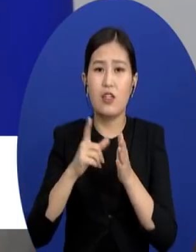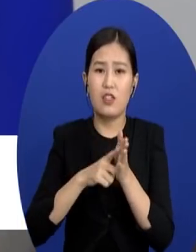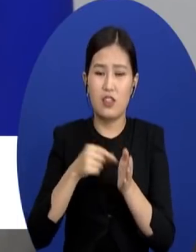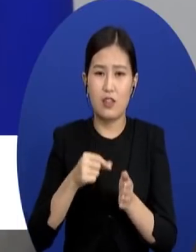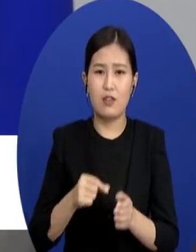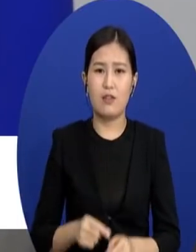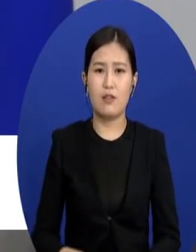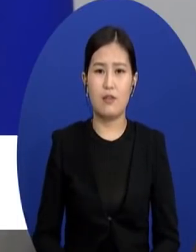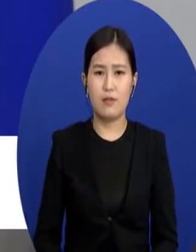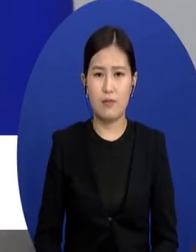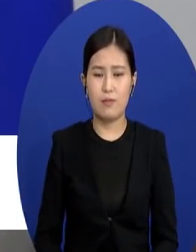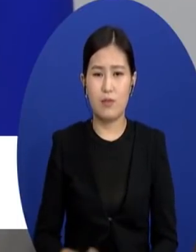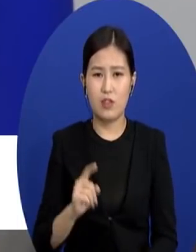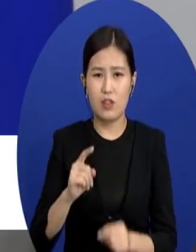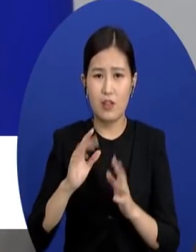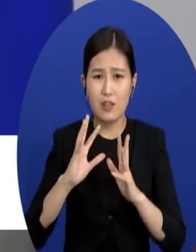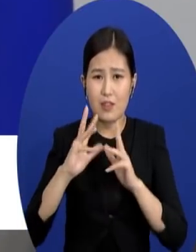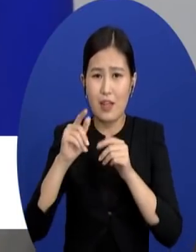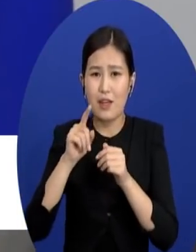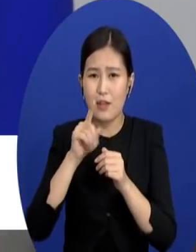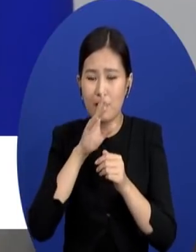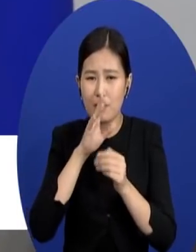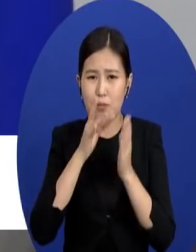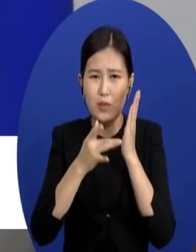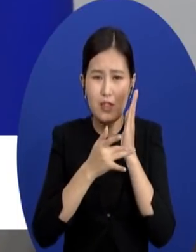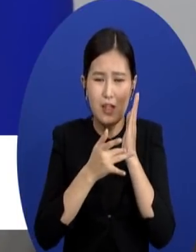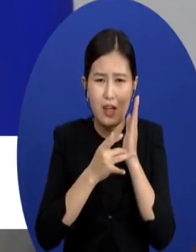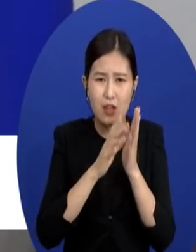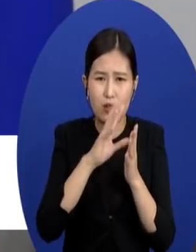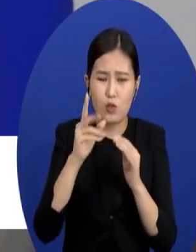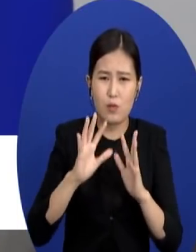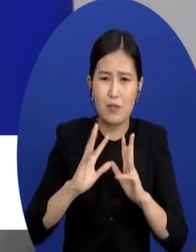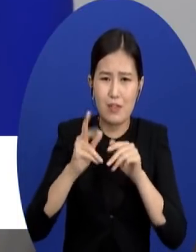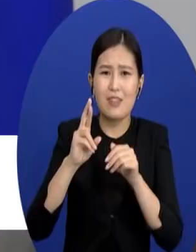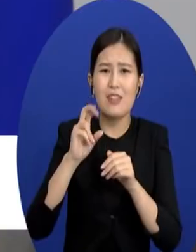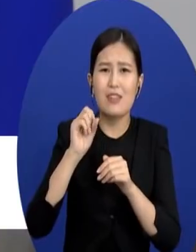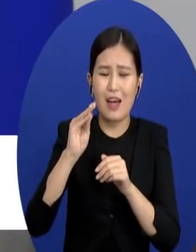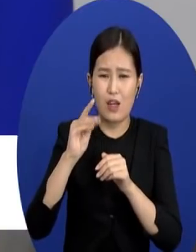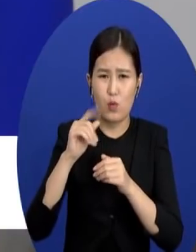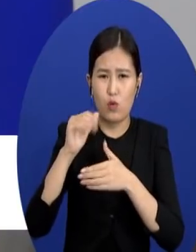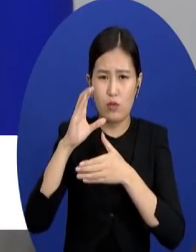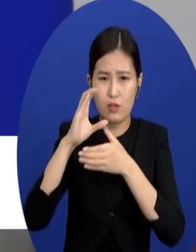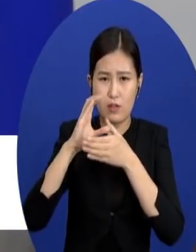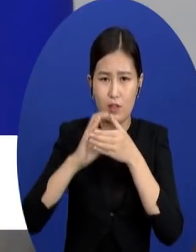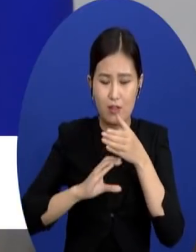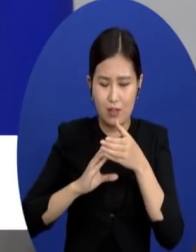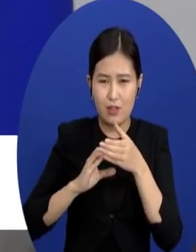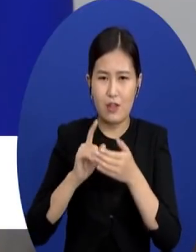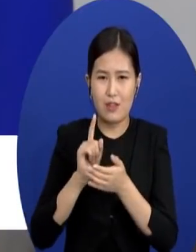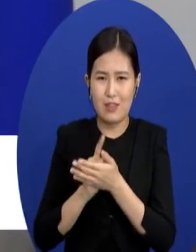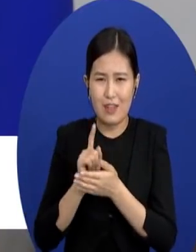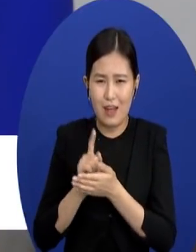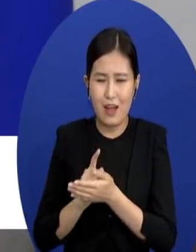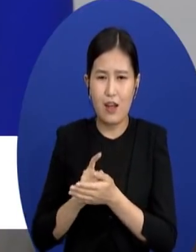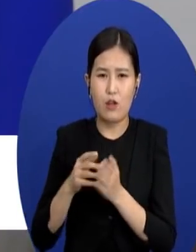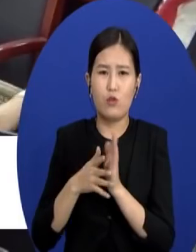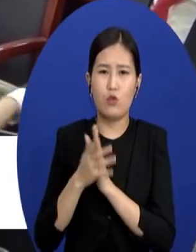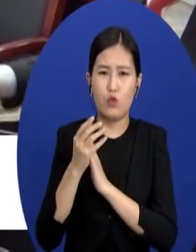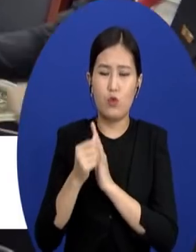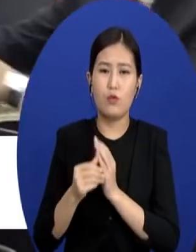шаардлагатай техник эдийн засгийн үндэслэлийг боловсруулахад тодорхой хэмжээний санхүүжилтийг бид гаргаж энэ төлөвлөлт